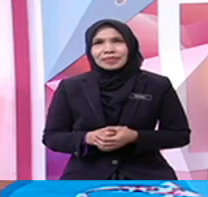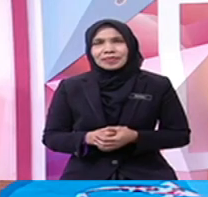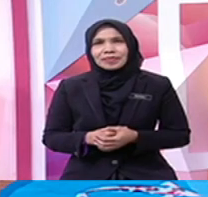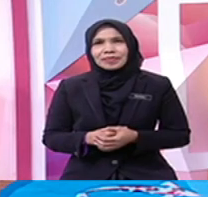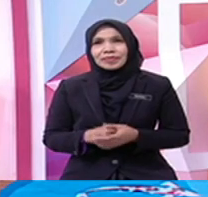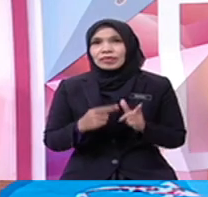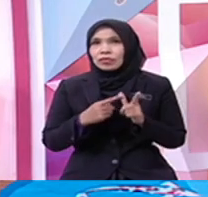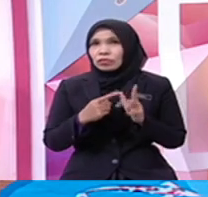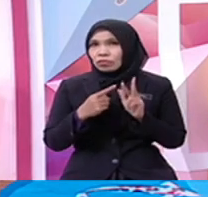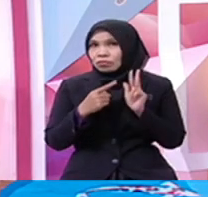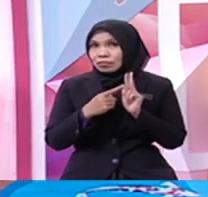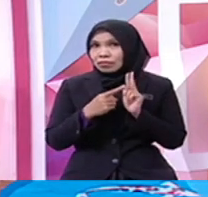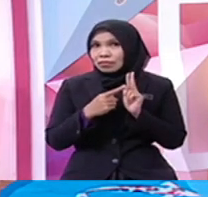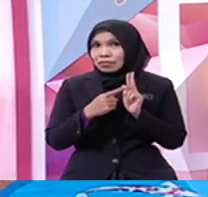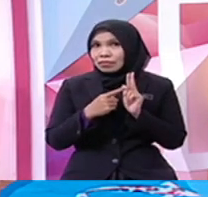123